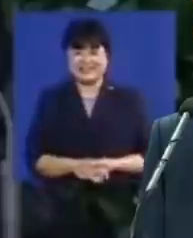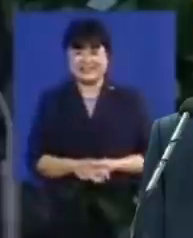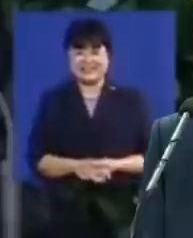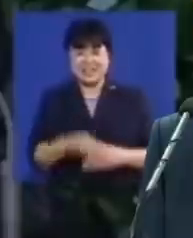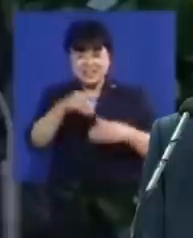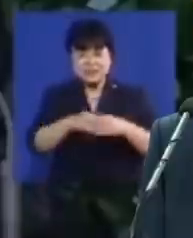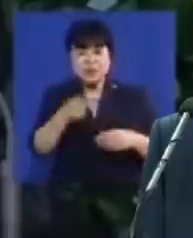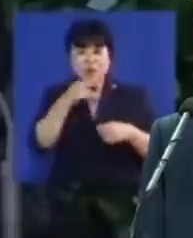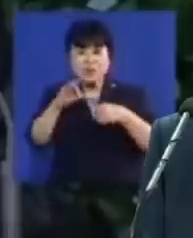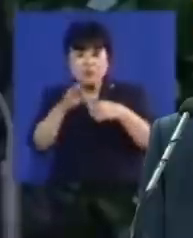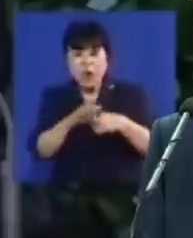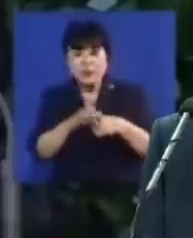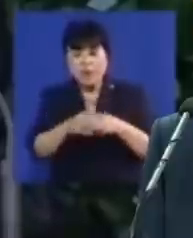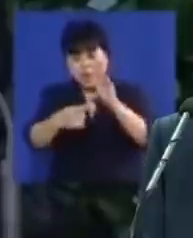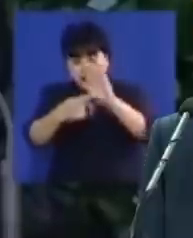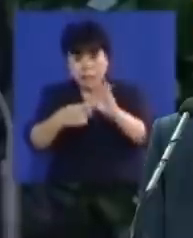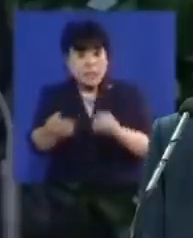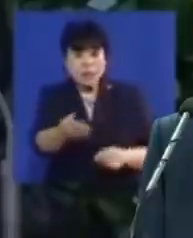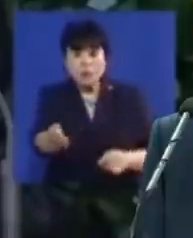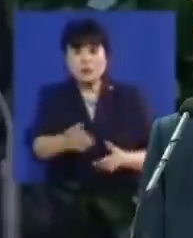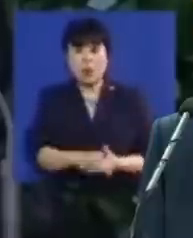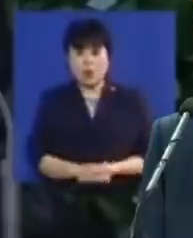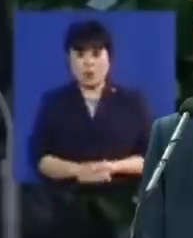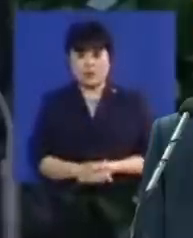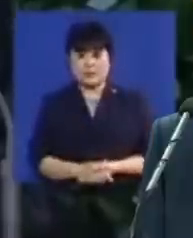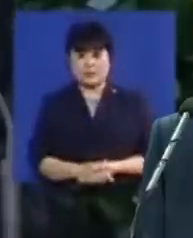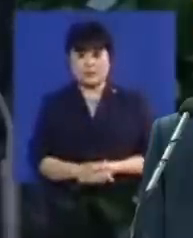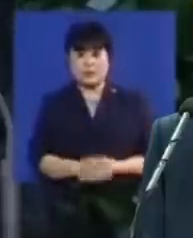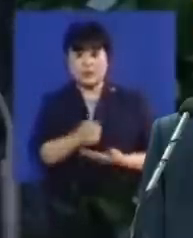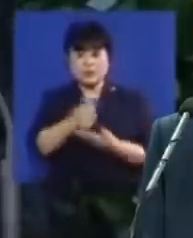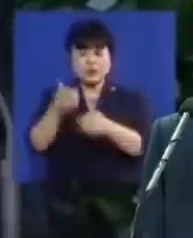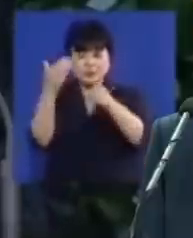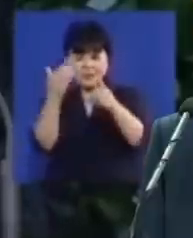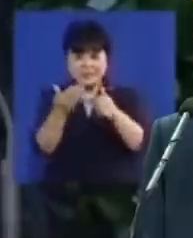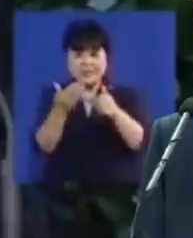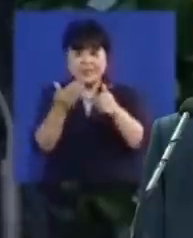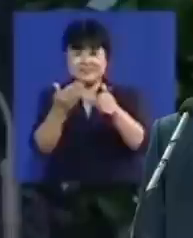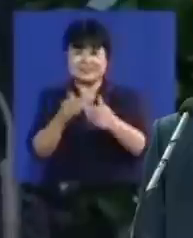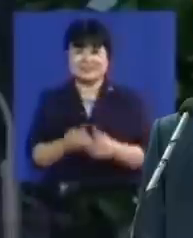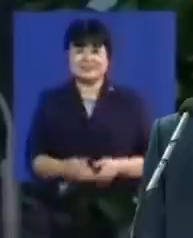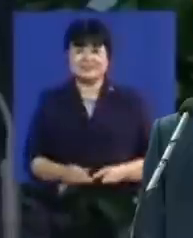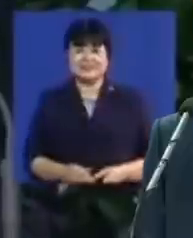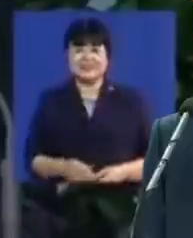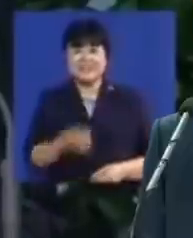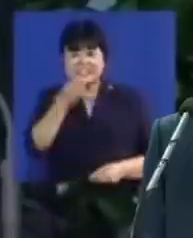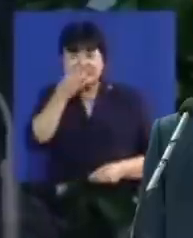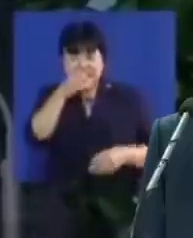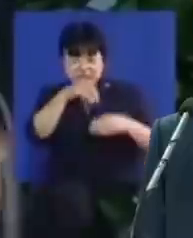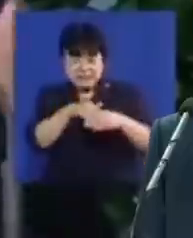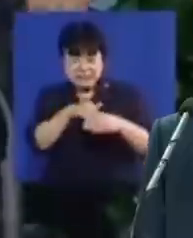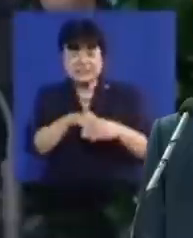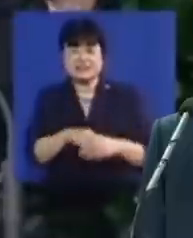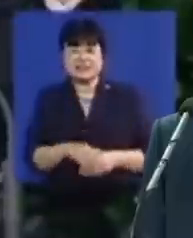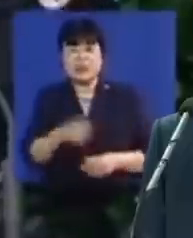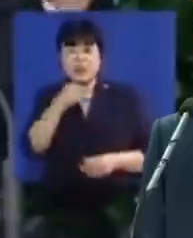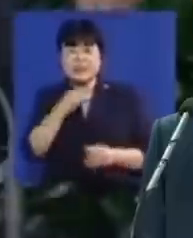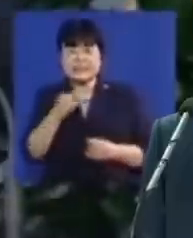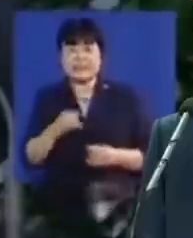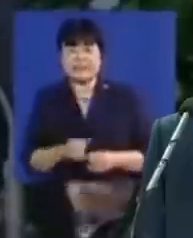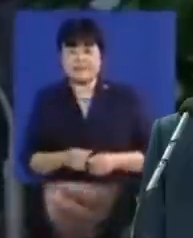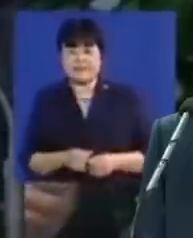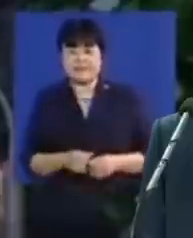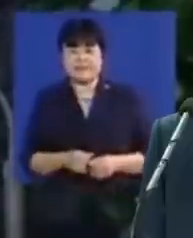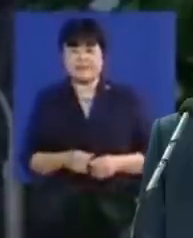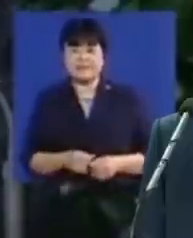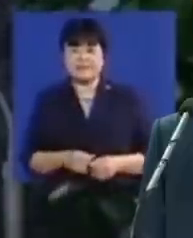안 심으면 아무것도 안 나타나요. 주님께서 이 종자 씨앗이 되어서 원하는 사람은